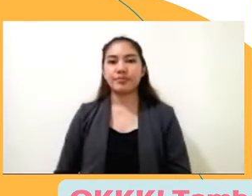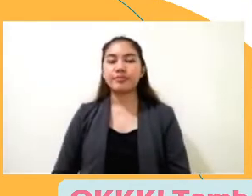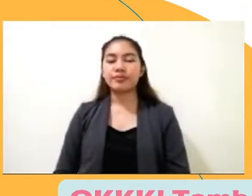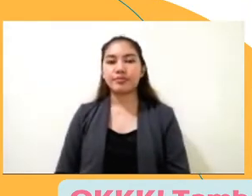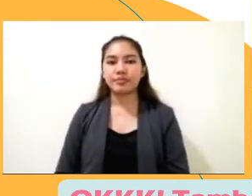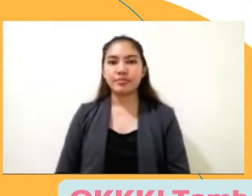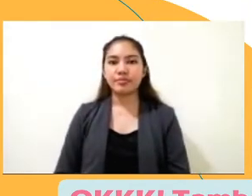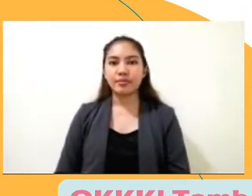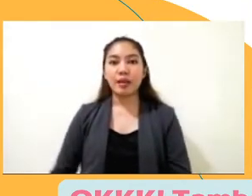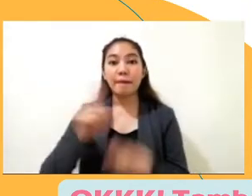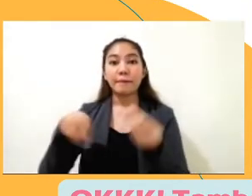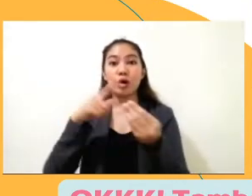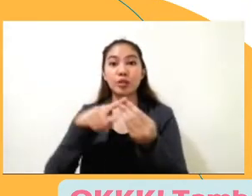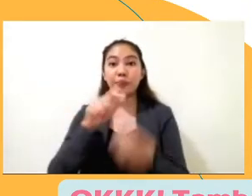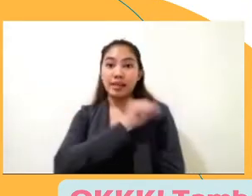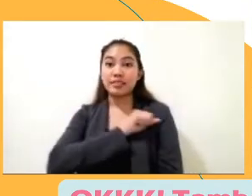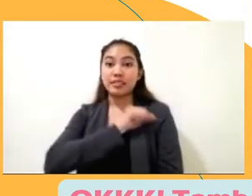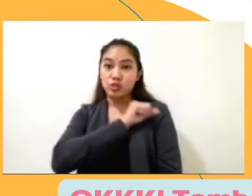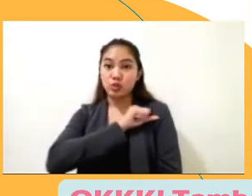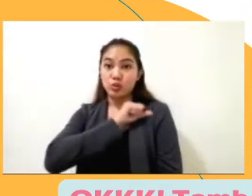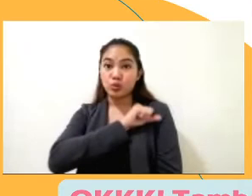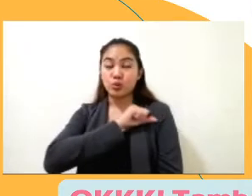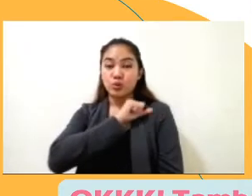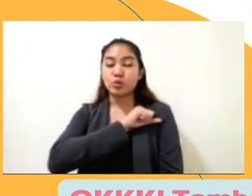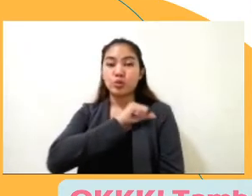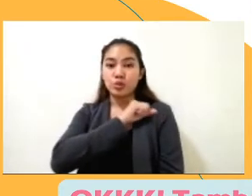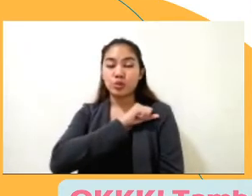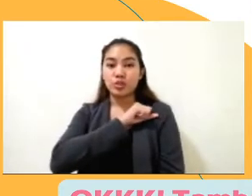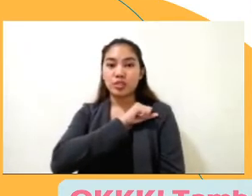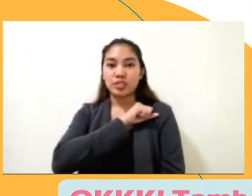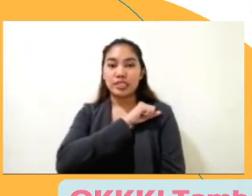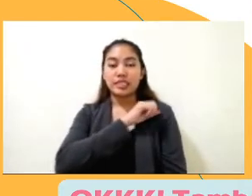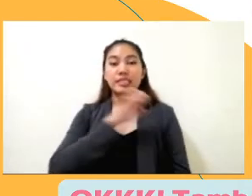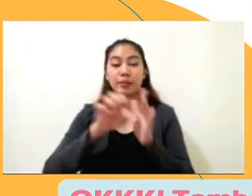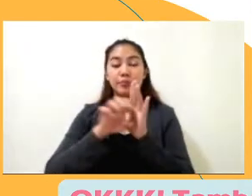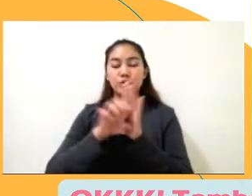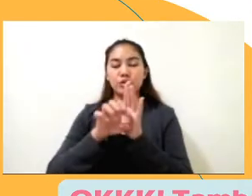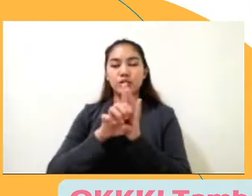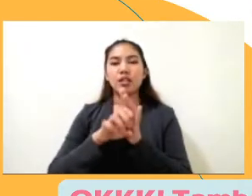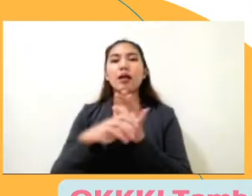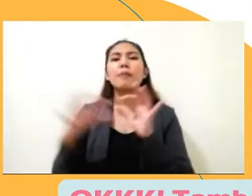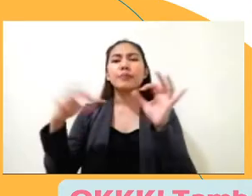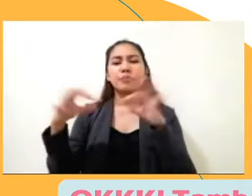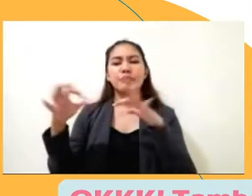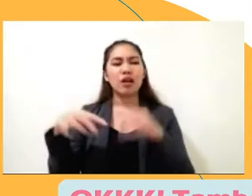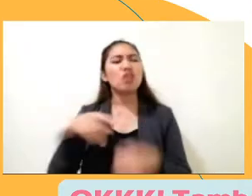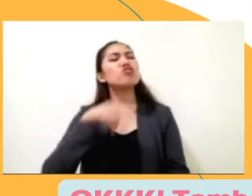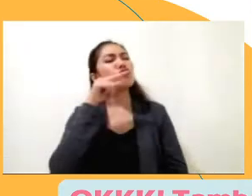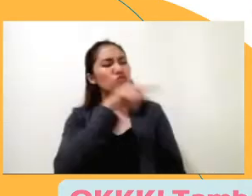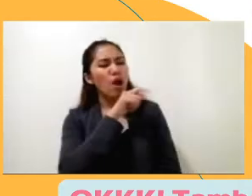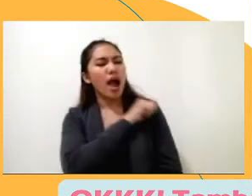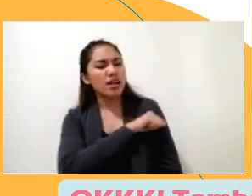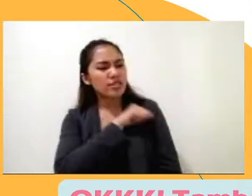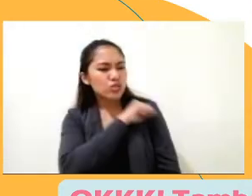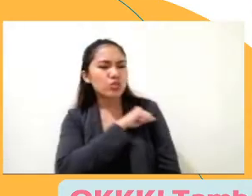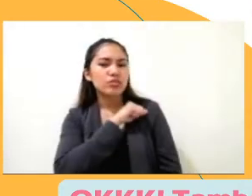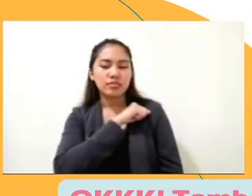sa ugali ko, ano, pwede ko naman siyang, pwede siyang tanggapin kung sa tingin ko na kailangan.